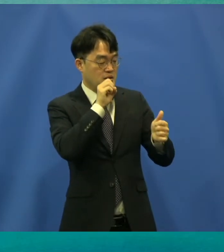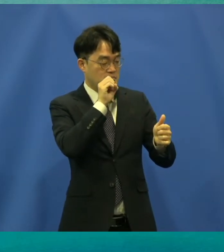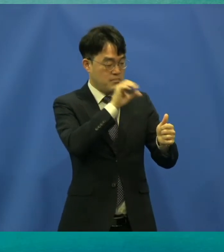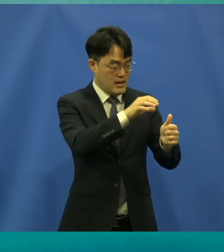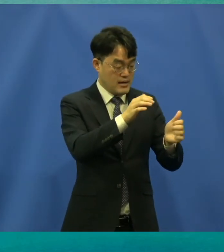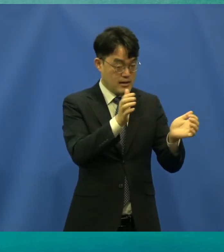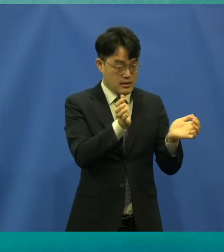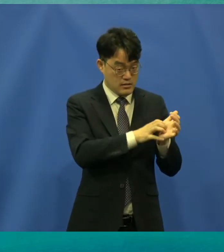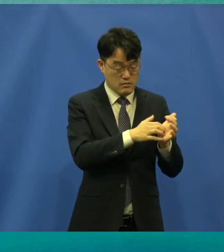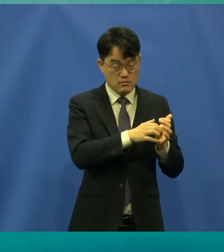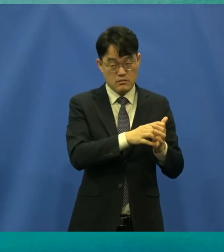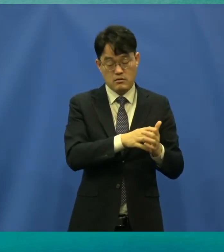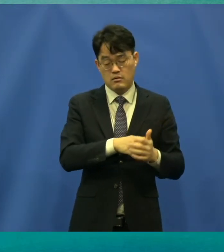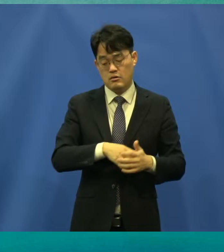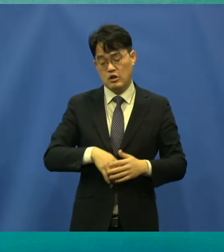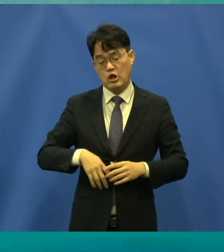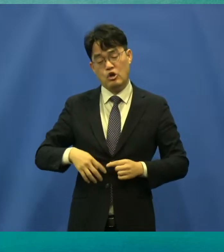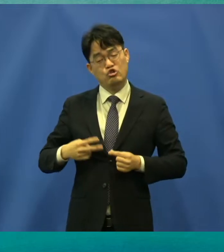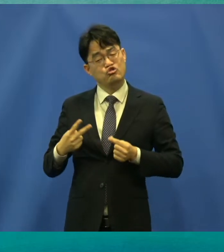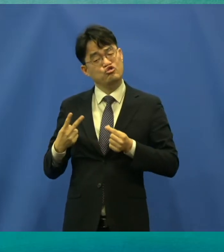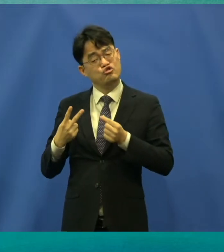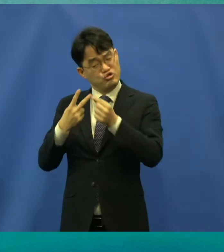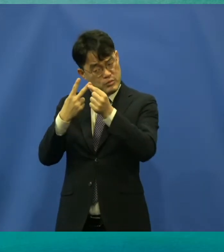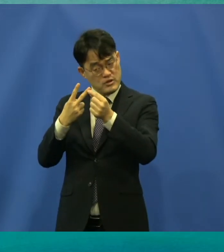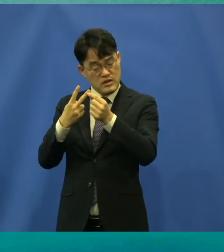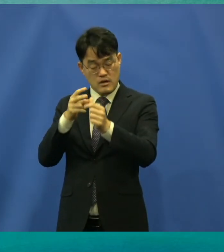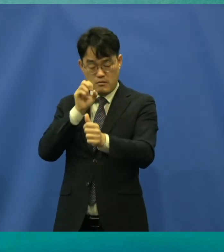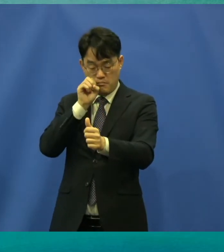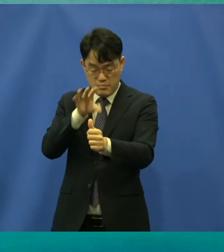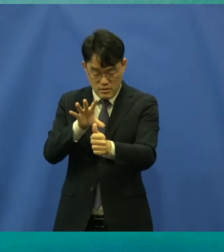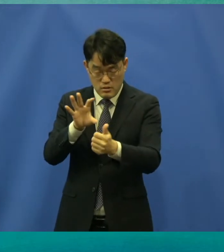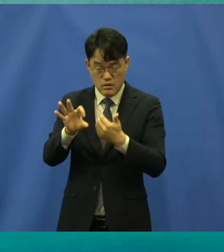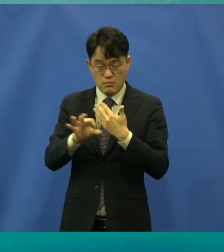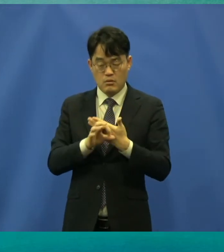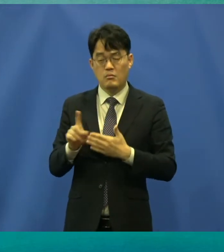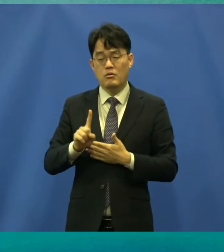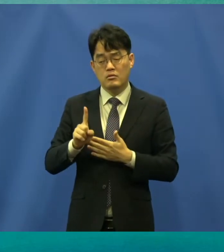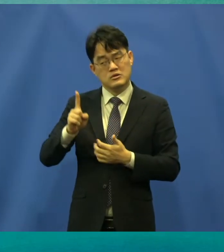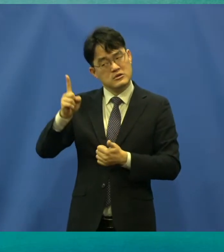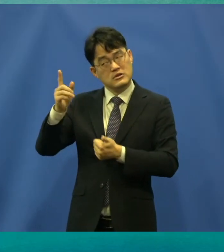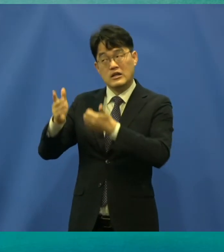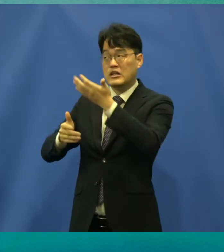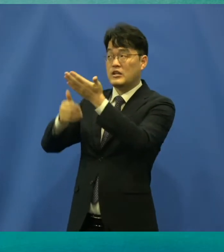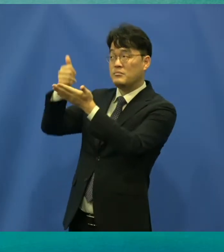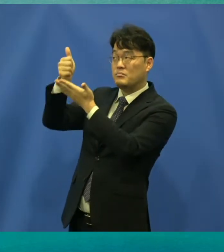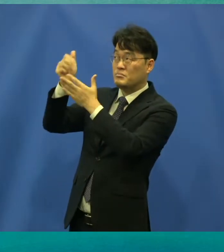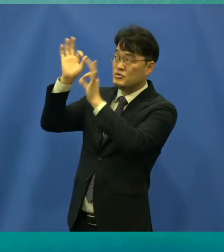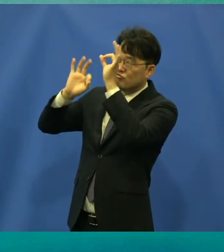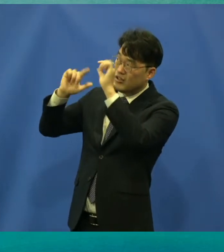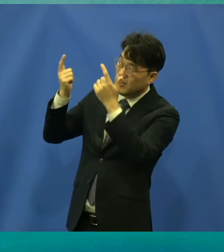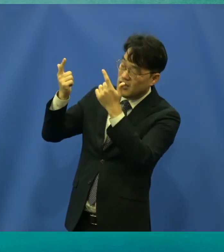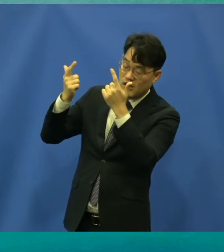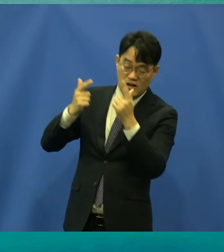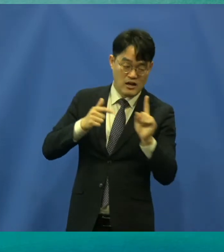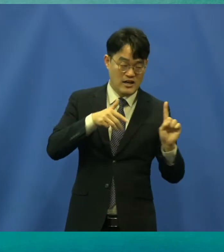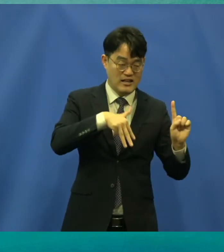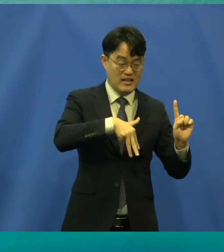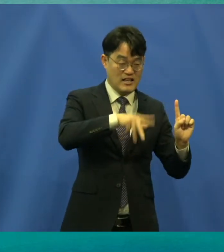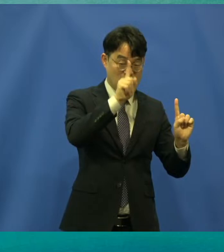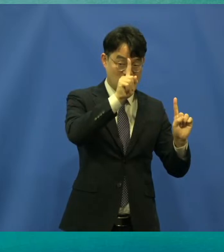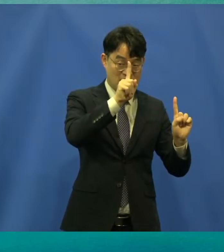하나님이 사람을 좀 잘못 보신 거 아닌가? 1차 면접에서 실패하고 2차 면접을